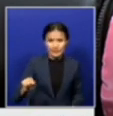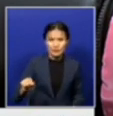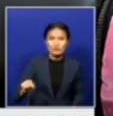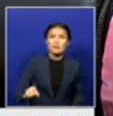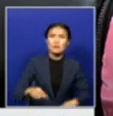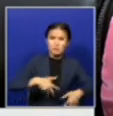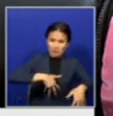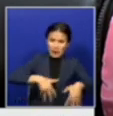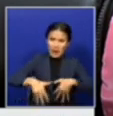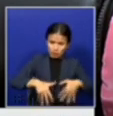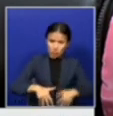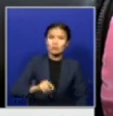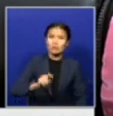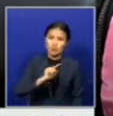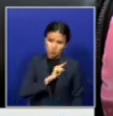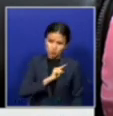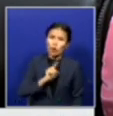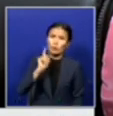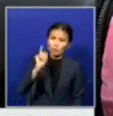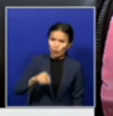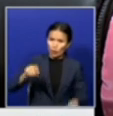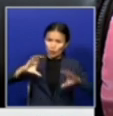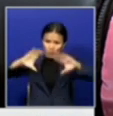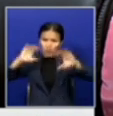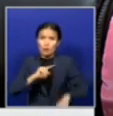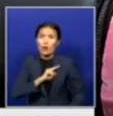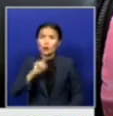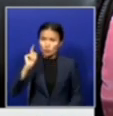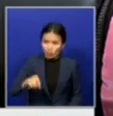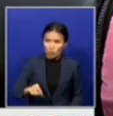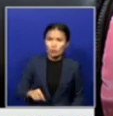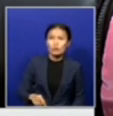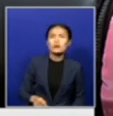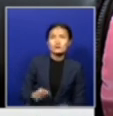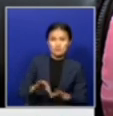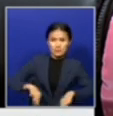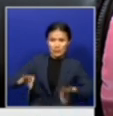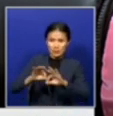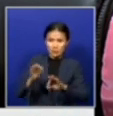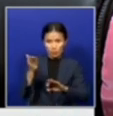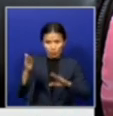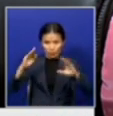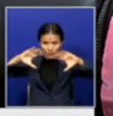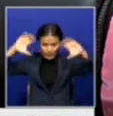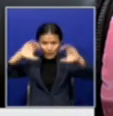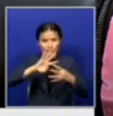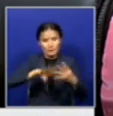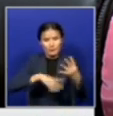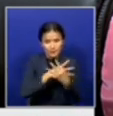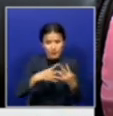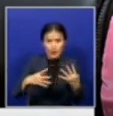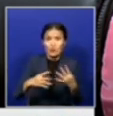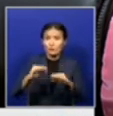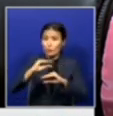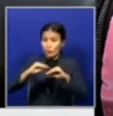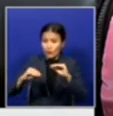ได้ครับรัฐบาลก็จะต้องทำเรื่องนี้ให้โปร่งใสแล้วก็มีแผนมีโครงการที่ชัดเจน